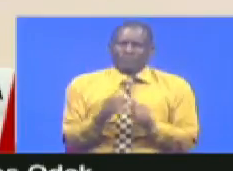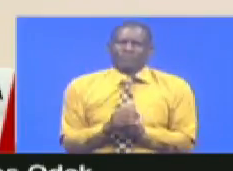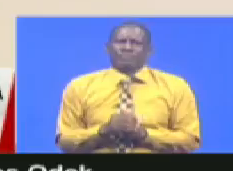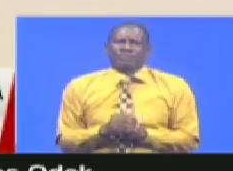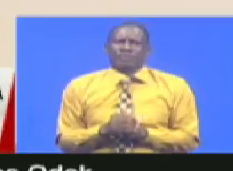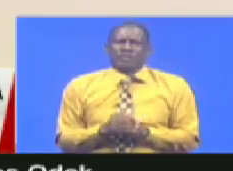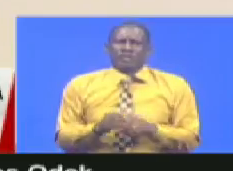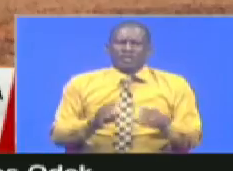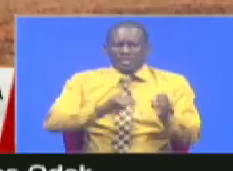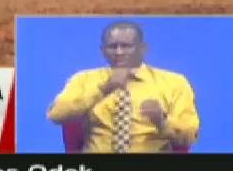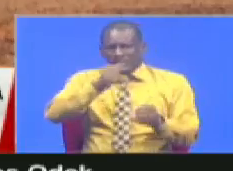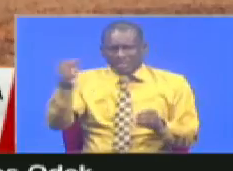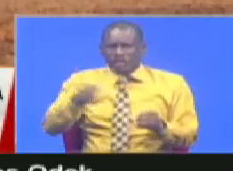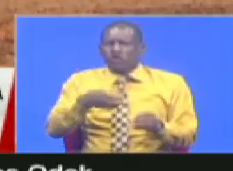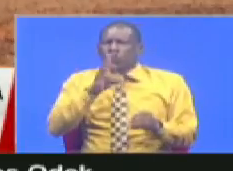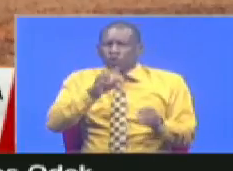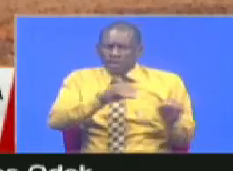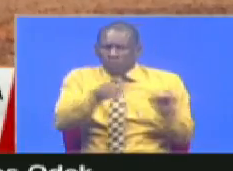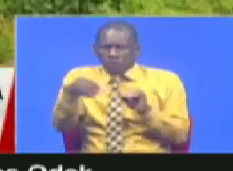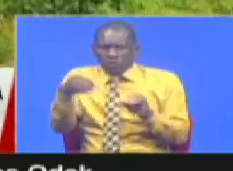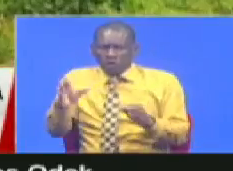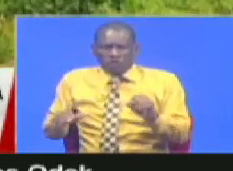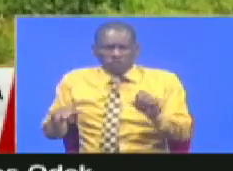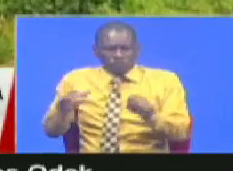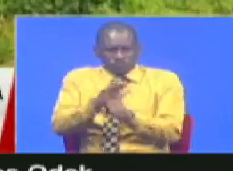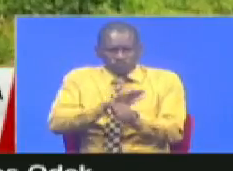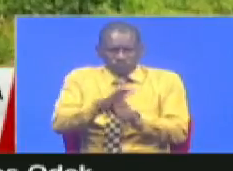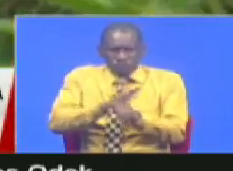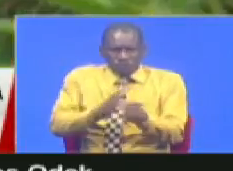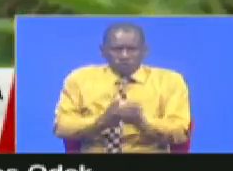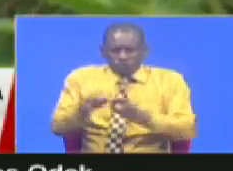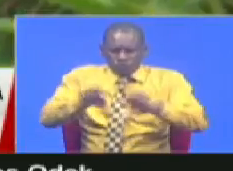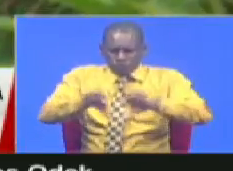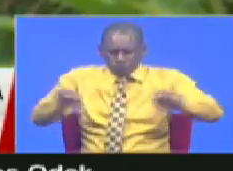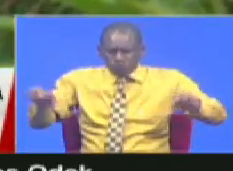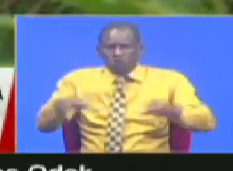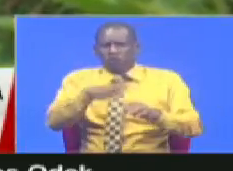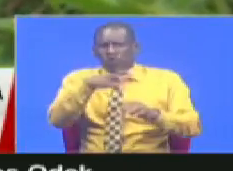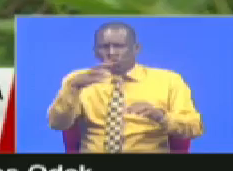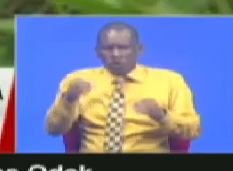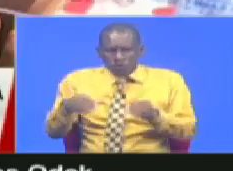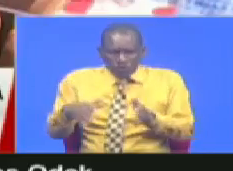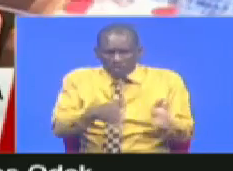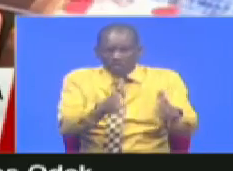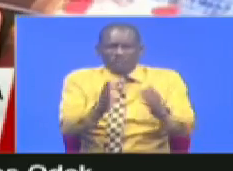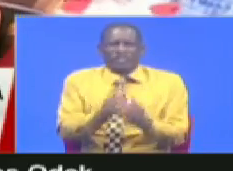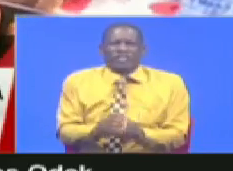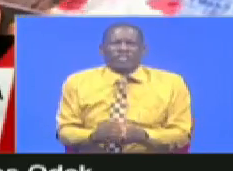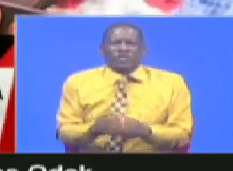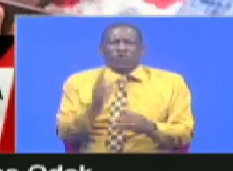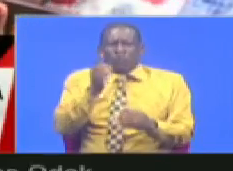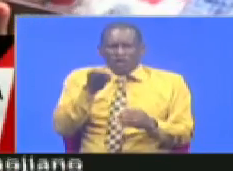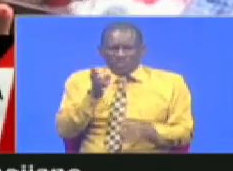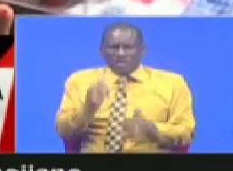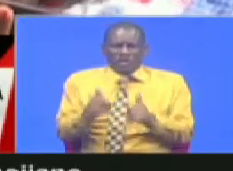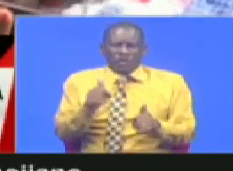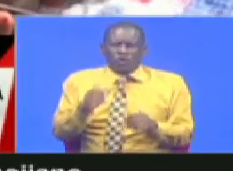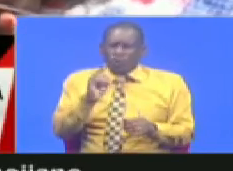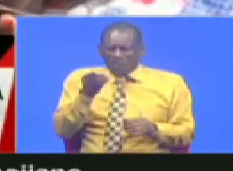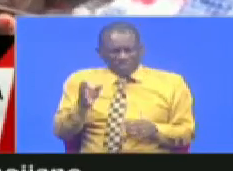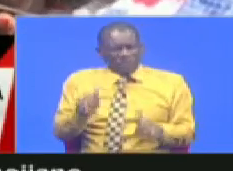Upande wa chini maji yanaondoka kwa fujo na kupita bomba hili yakielekea kwenye mito. One thing which I think we've